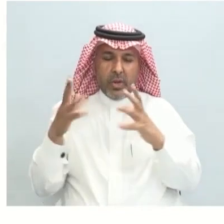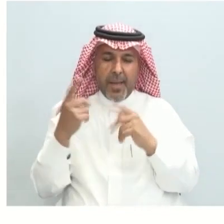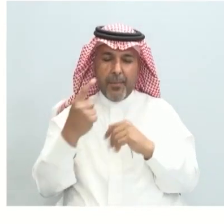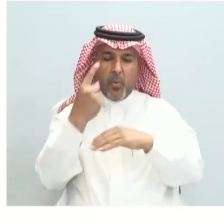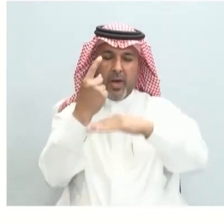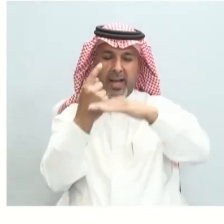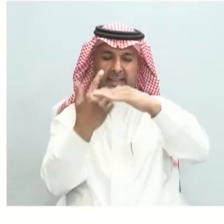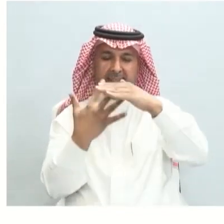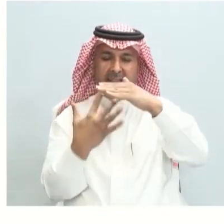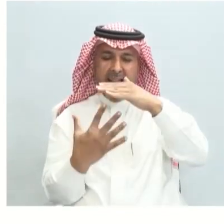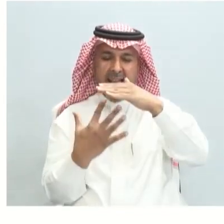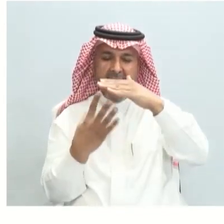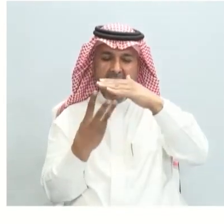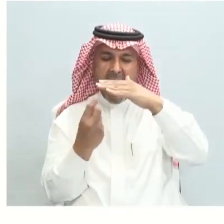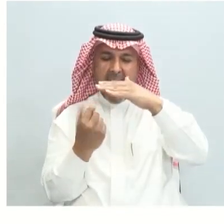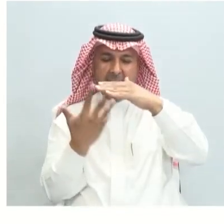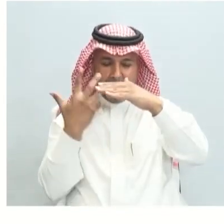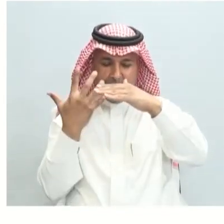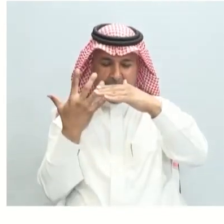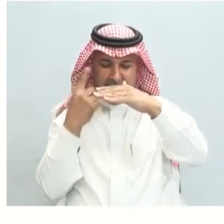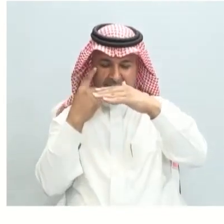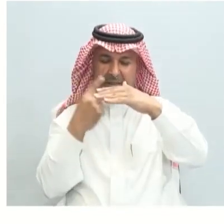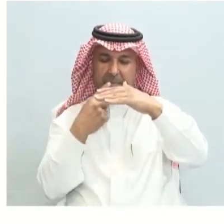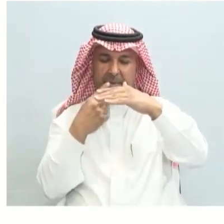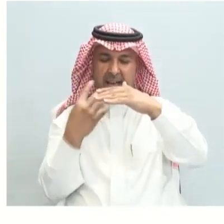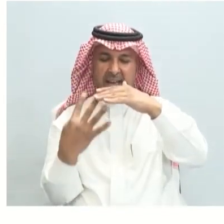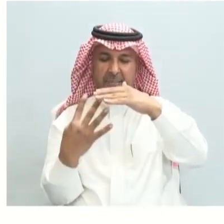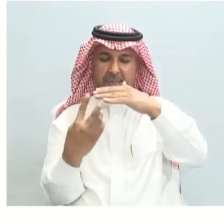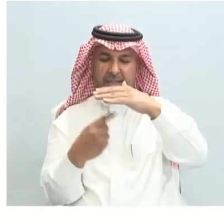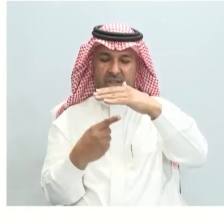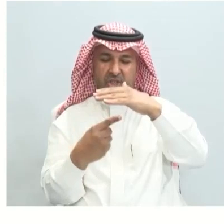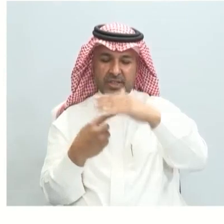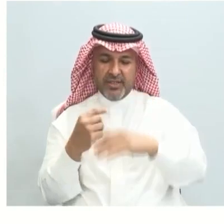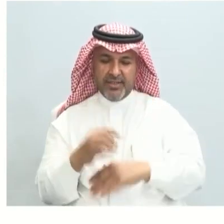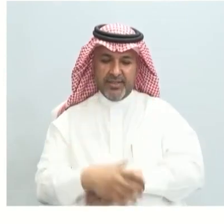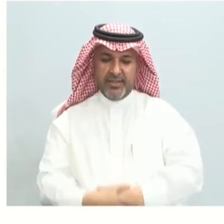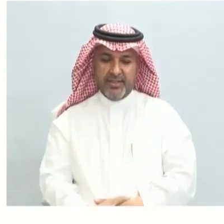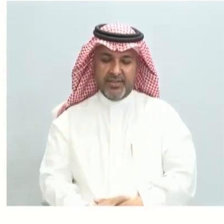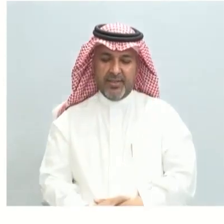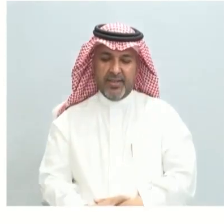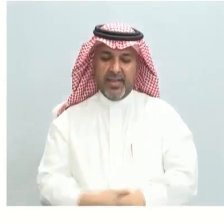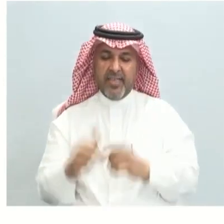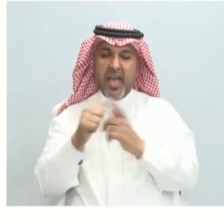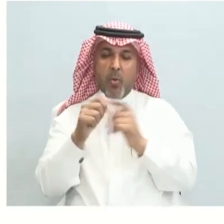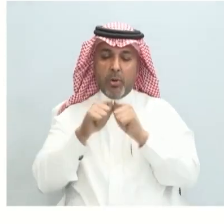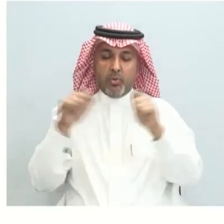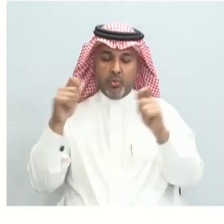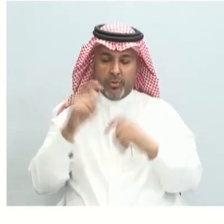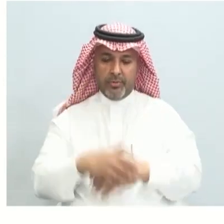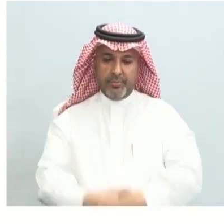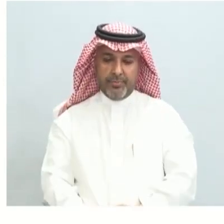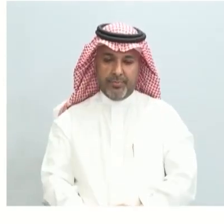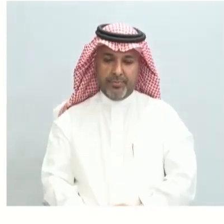على التردد، 1 على التردد، فبالتالي نقول 1 على 14، إذاً هذا هو طول